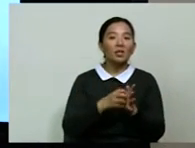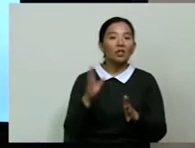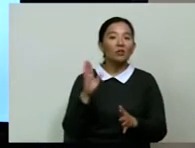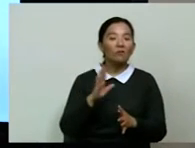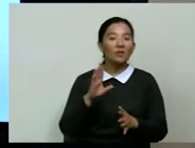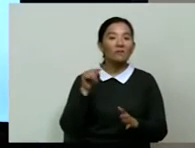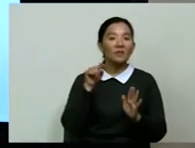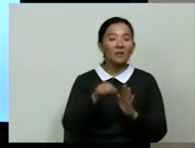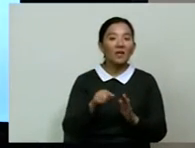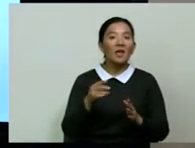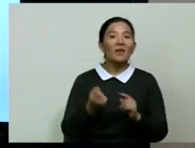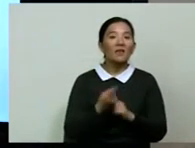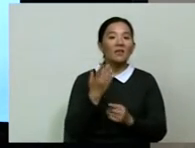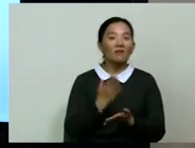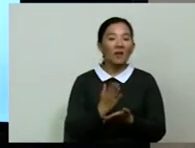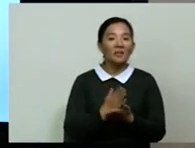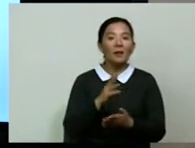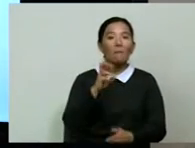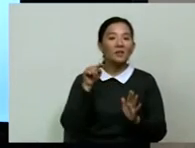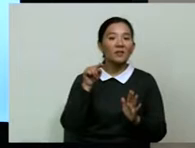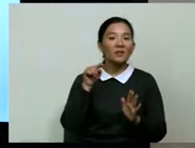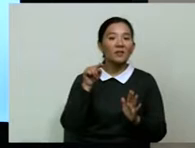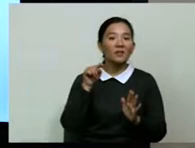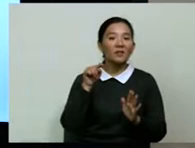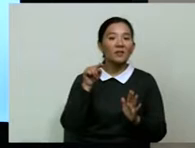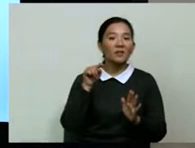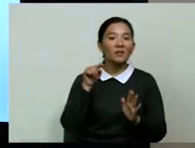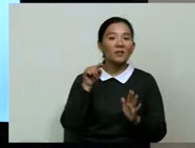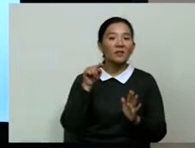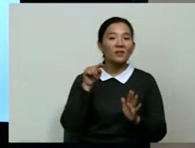свойства тел, является магнитрометр.